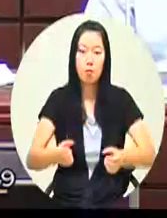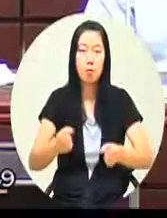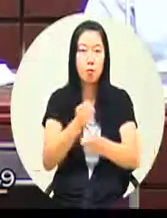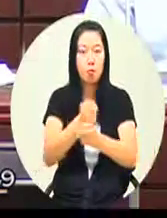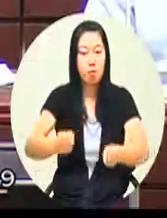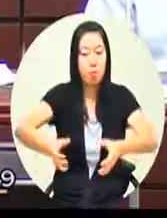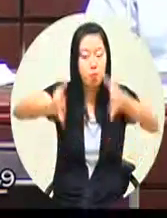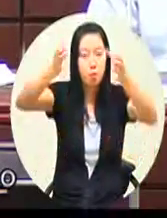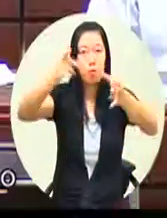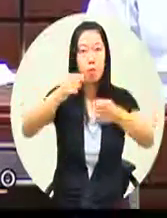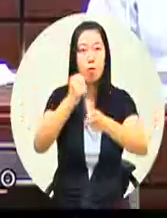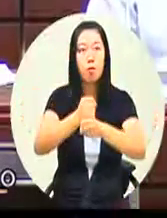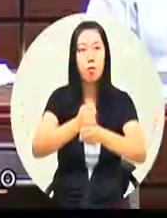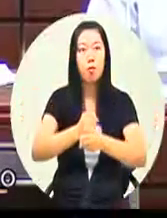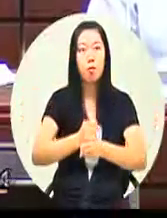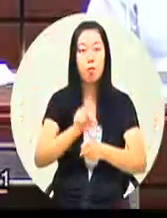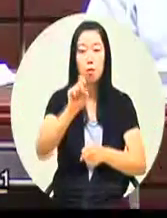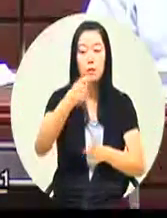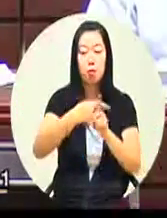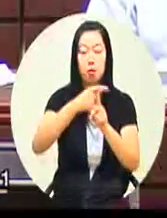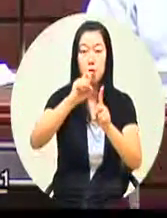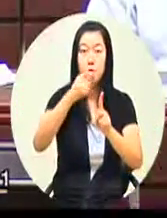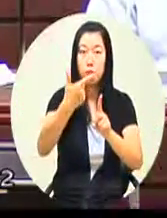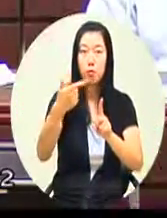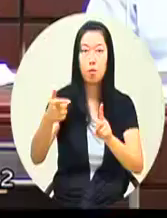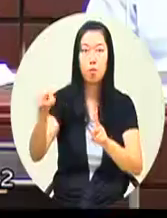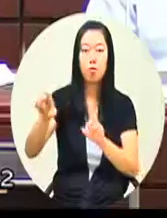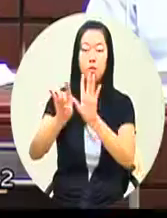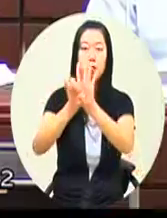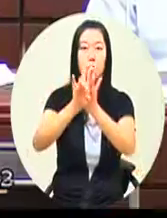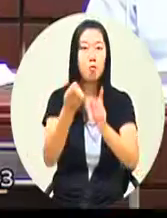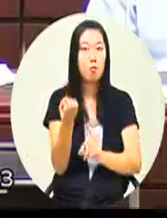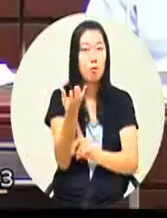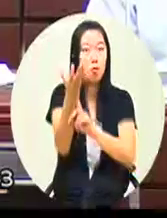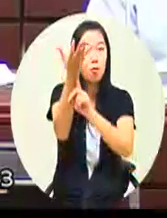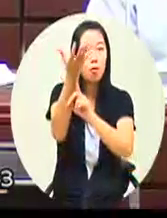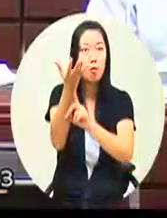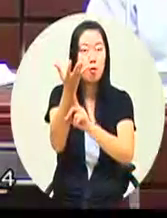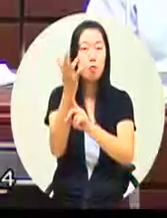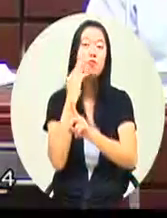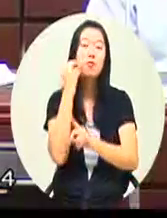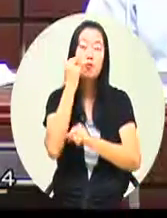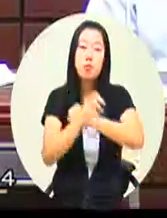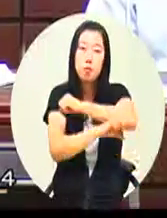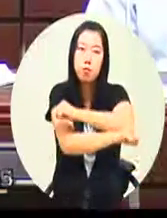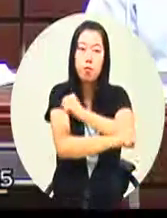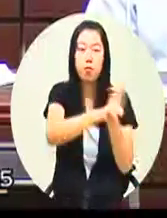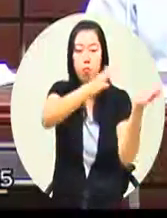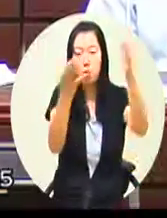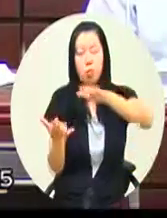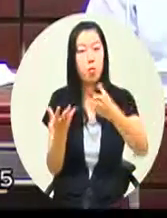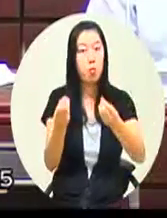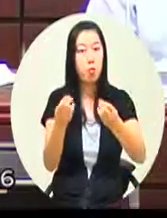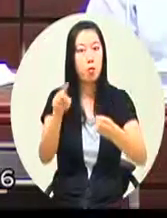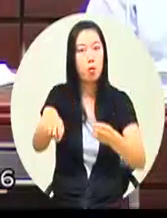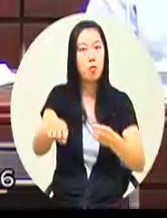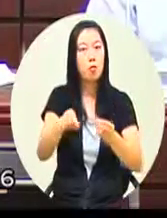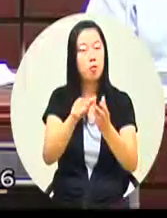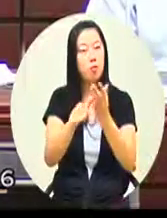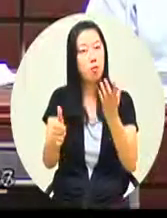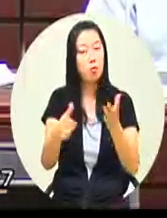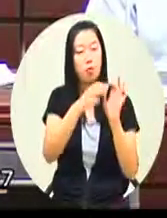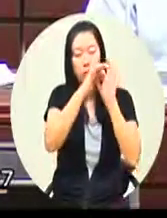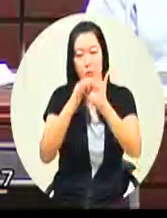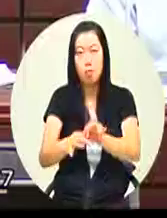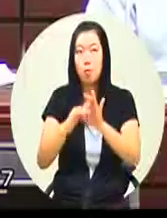的话，没有被摧毁了，对，按的南回。人类温室伊个都拢足好个，所以伊会当继续生产啊。啊，所以讲